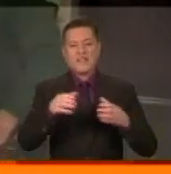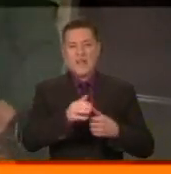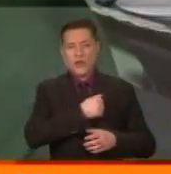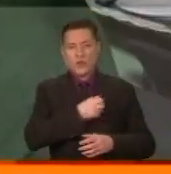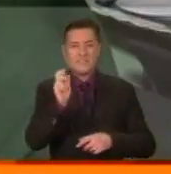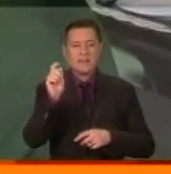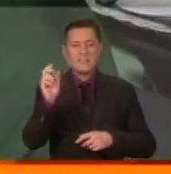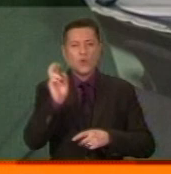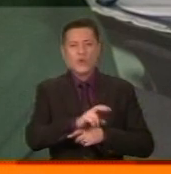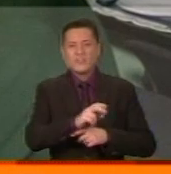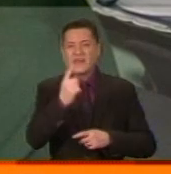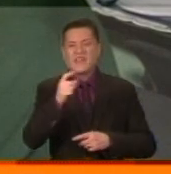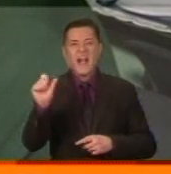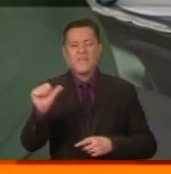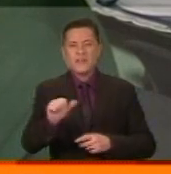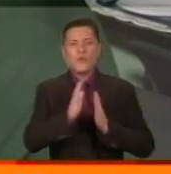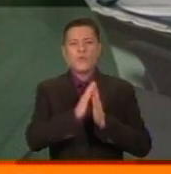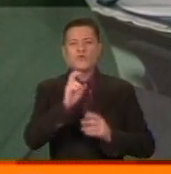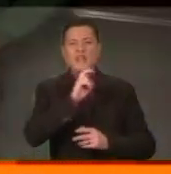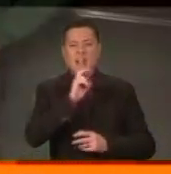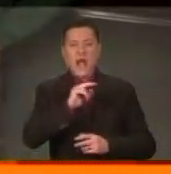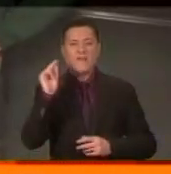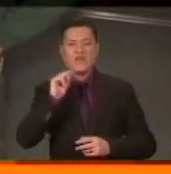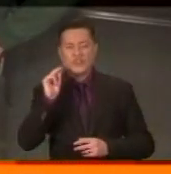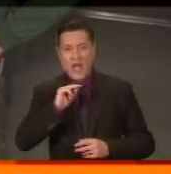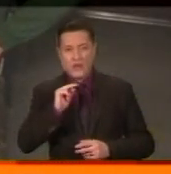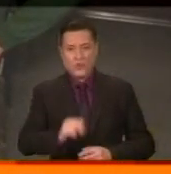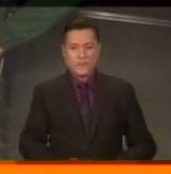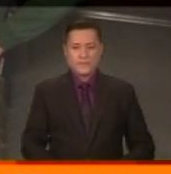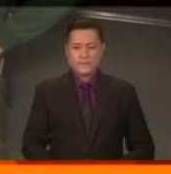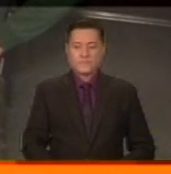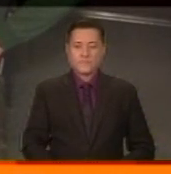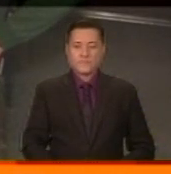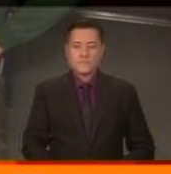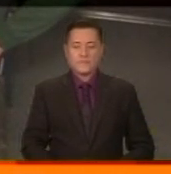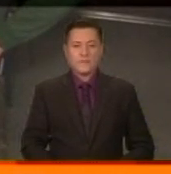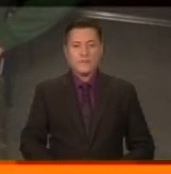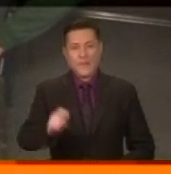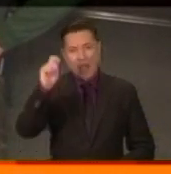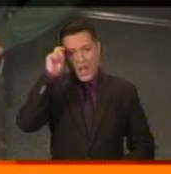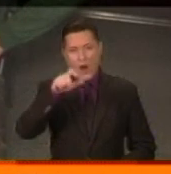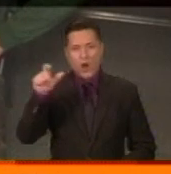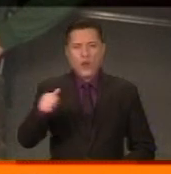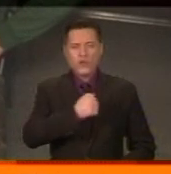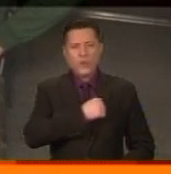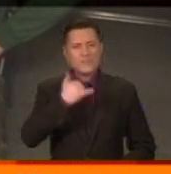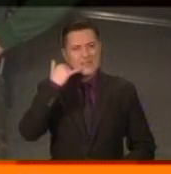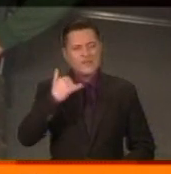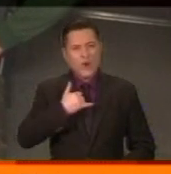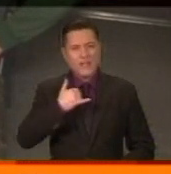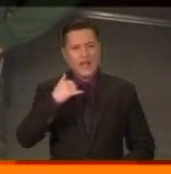заскочили на хвилинку просять кави чаю хлопці отак часто дзвонять по